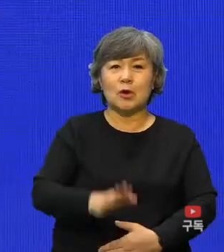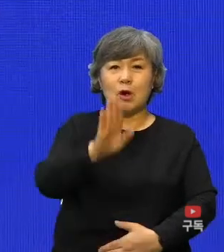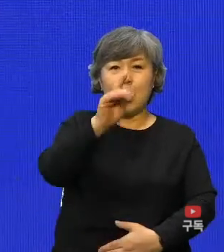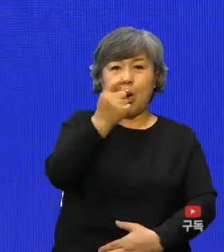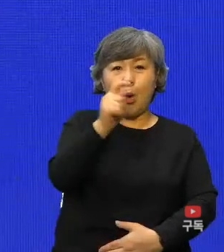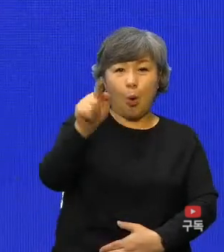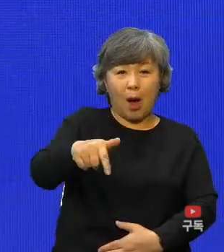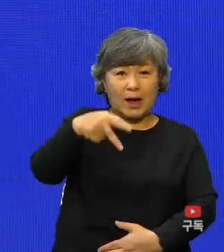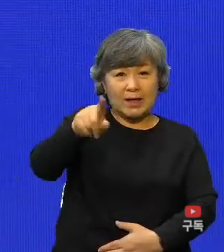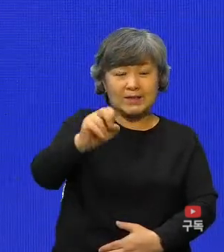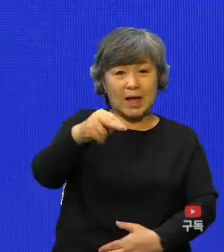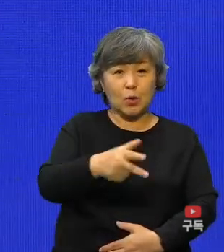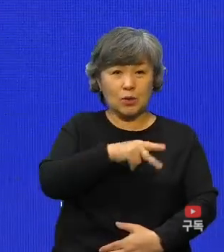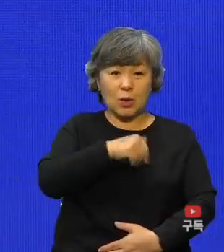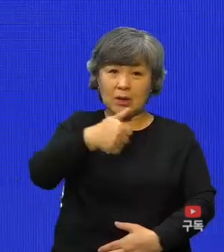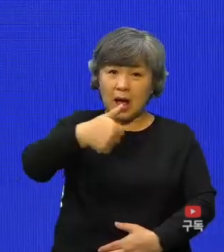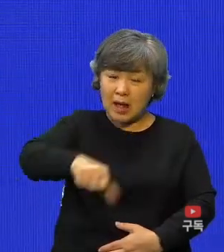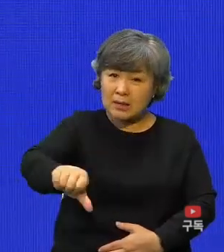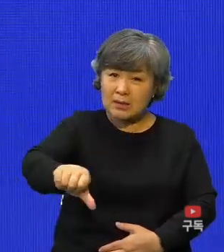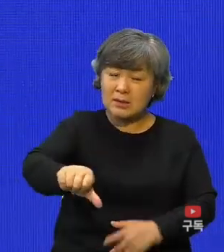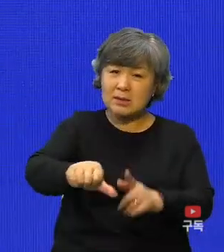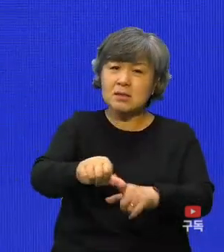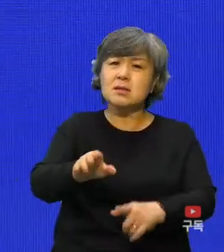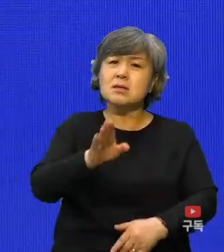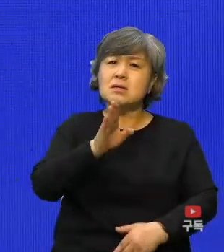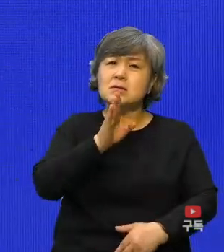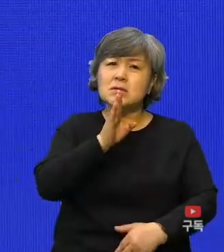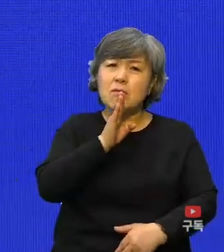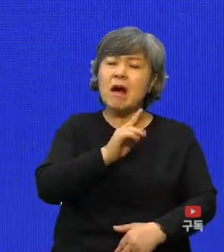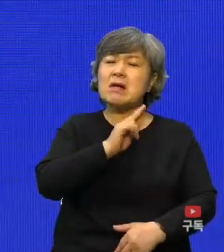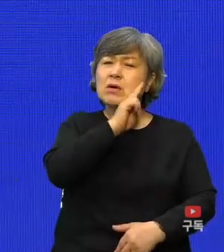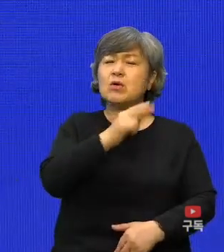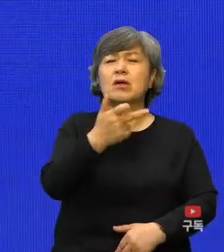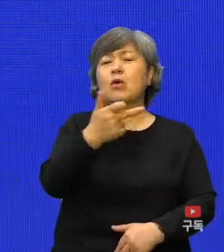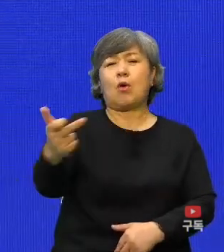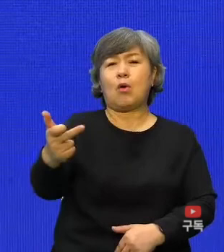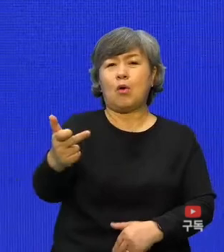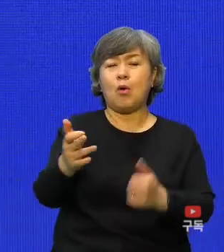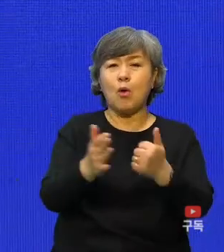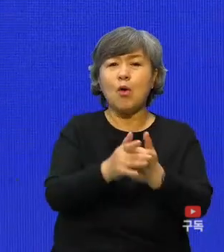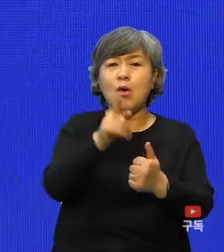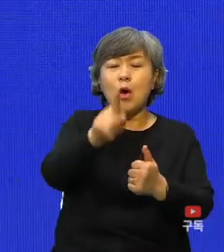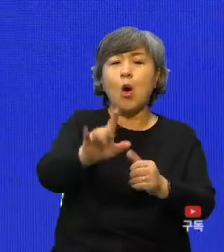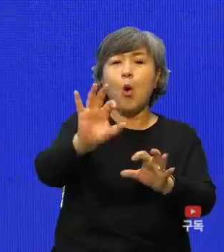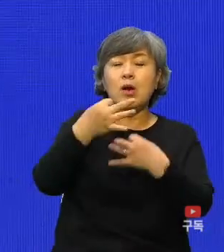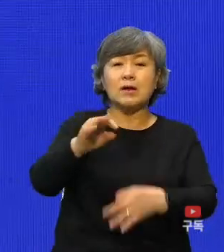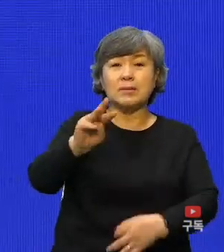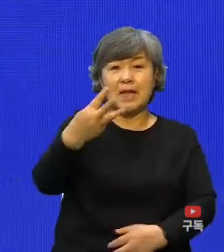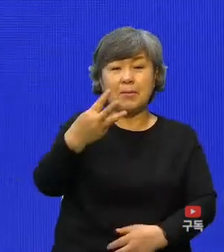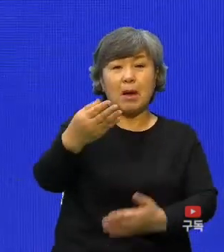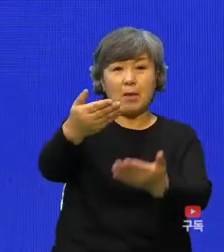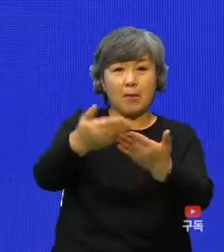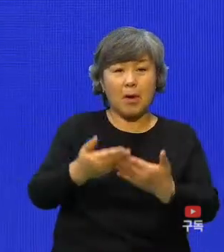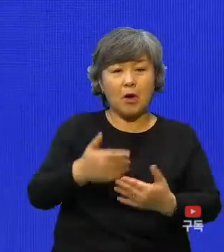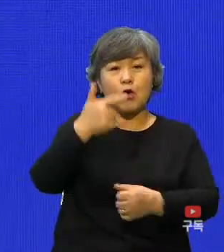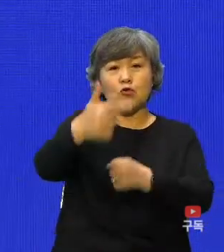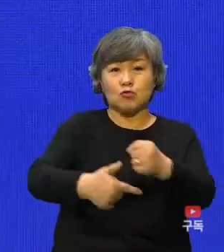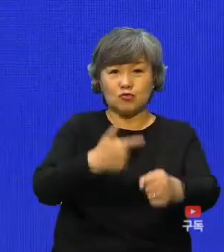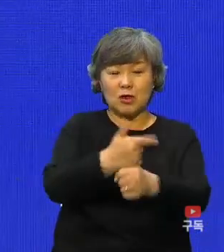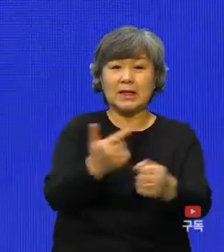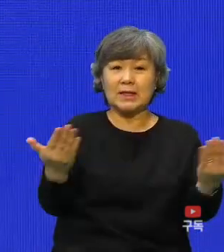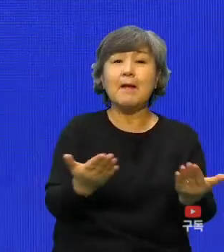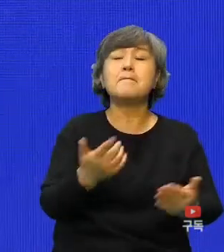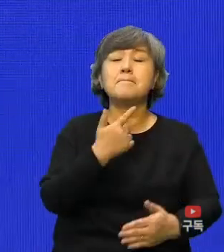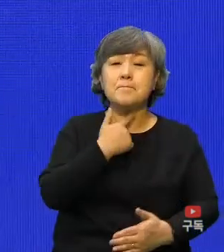곽상도 의원의 아들은 정말 아무래도 의혹이 큰 것 같습니다. 화천대유에서 월급 300만 원의 대리로 6년 일했던 곽상도